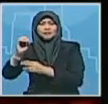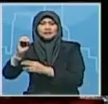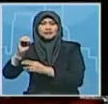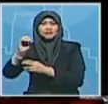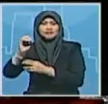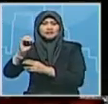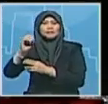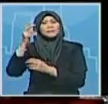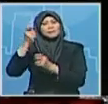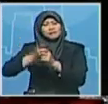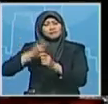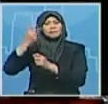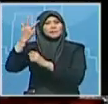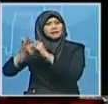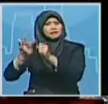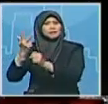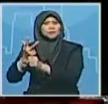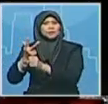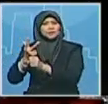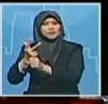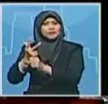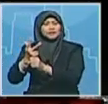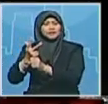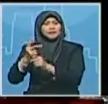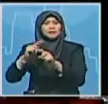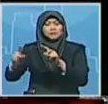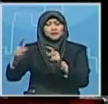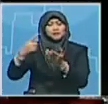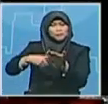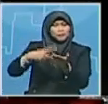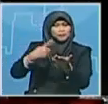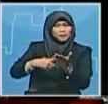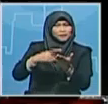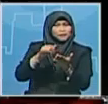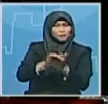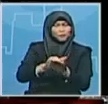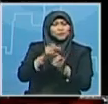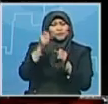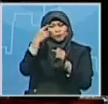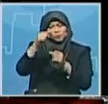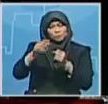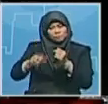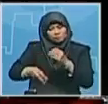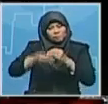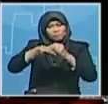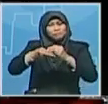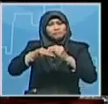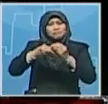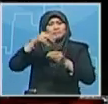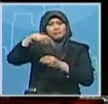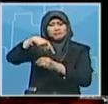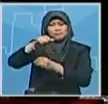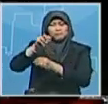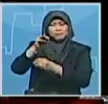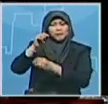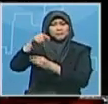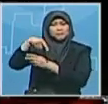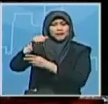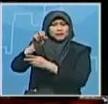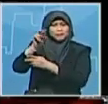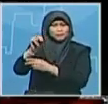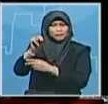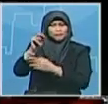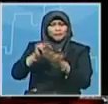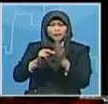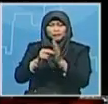setiap 3 tahun. Tapi perundingan itu untuk menampung pampasan, maka supaya kerajaan